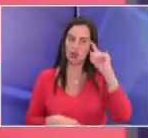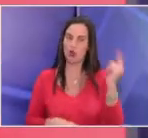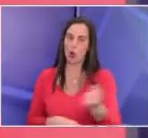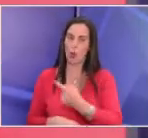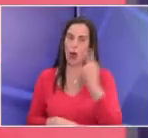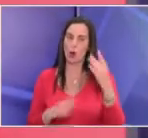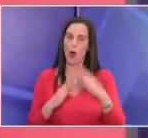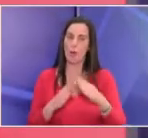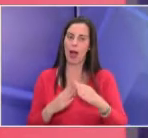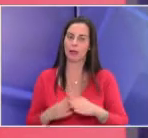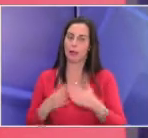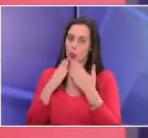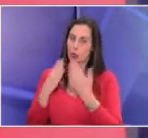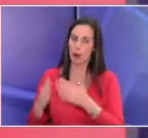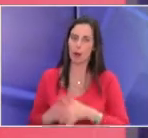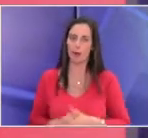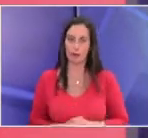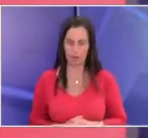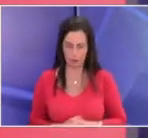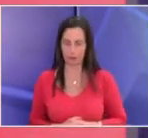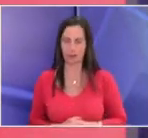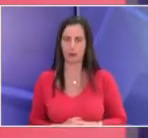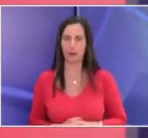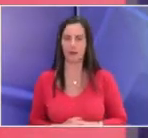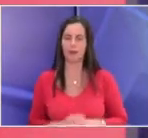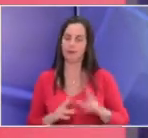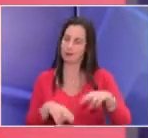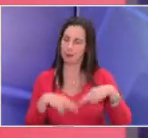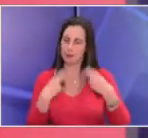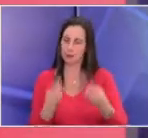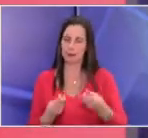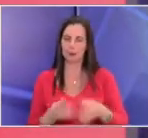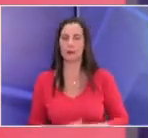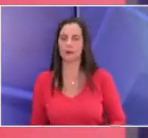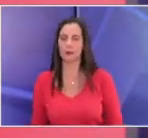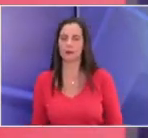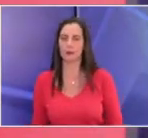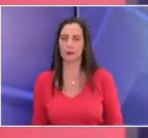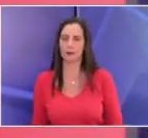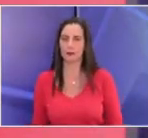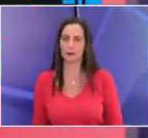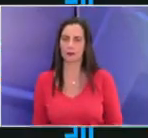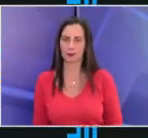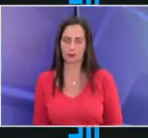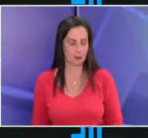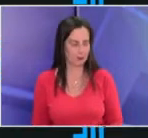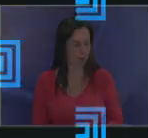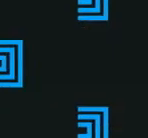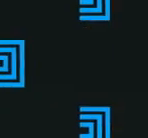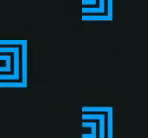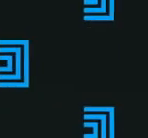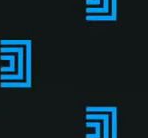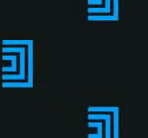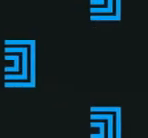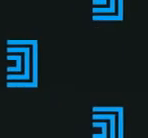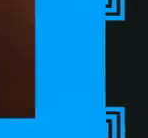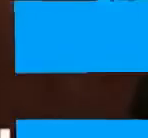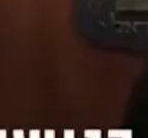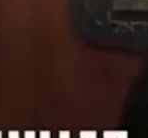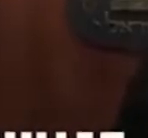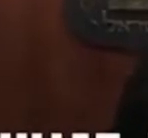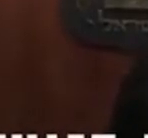איך אני רואה? אני רואה במעשה שלך להעלות את הנושא של אברה בתוכנית שלך